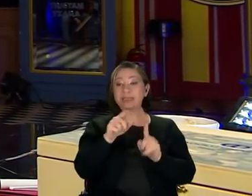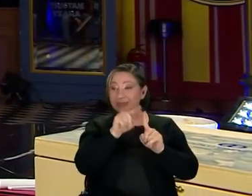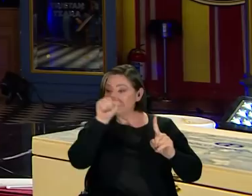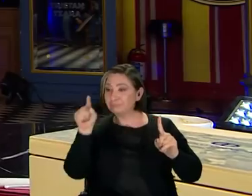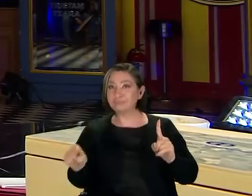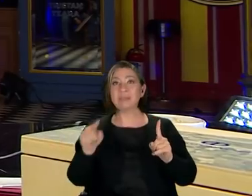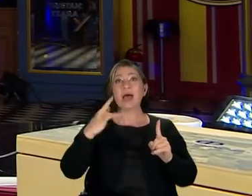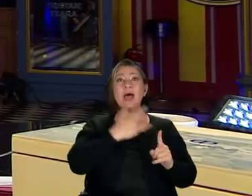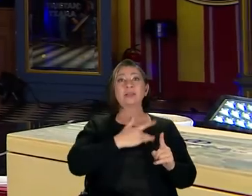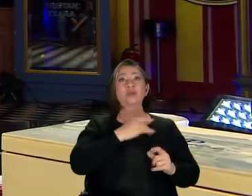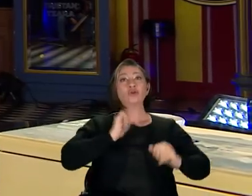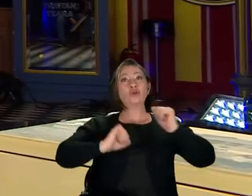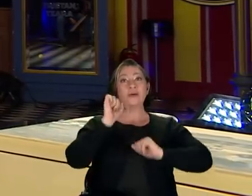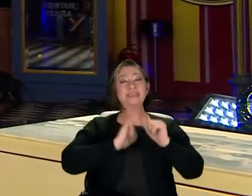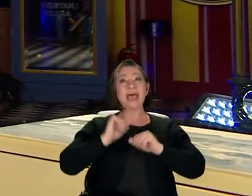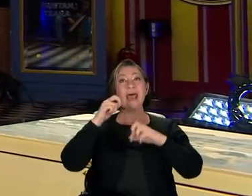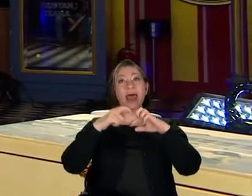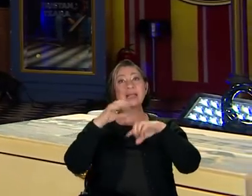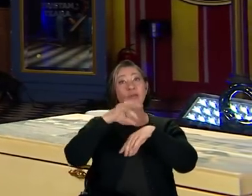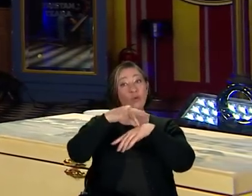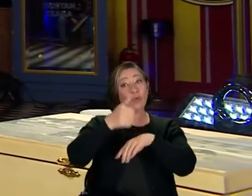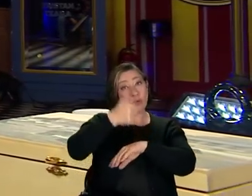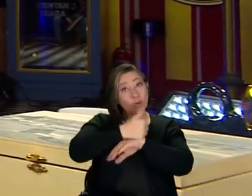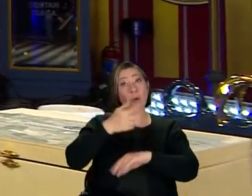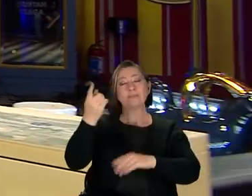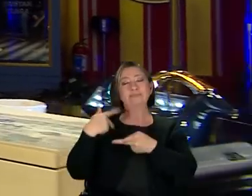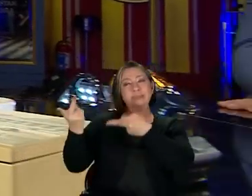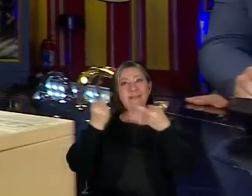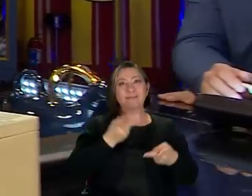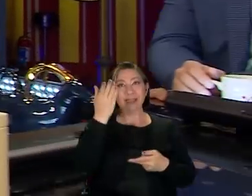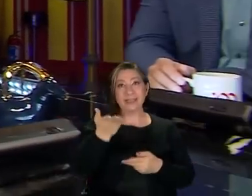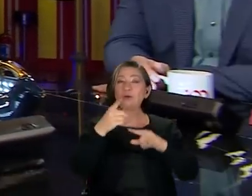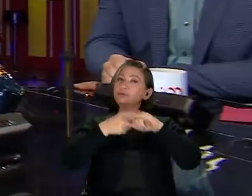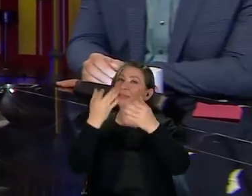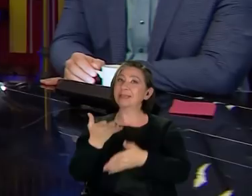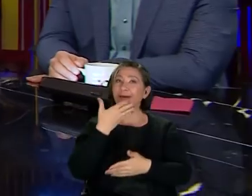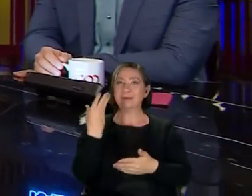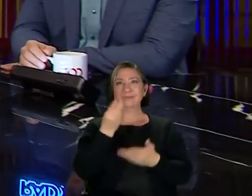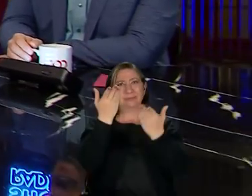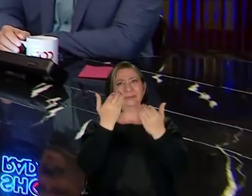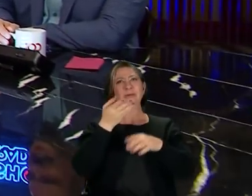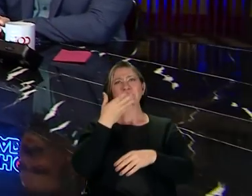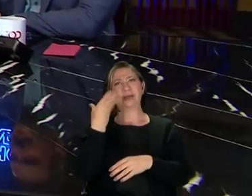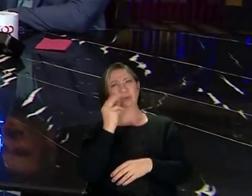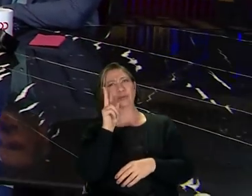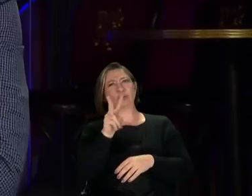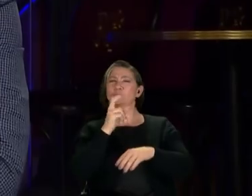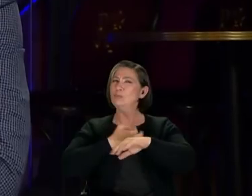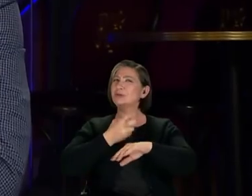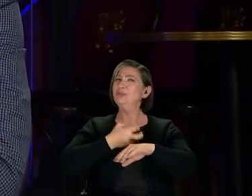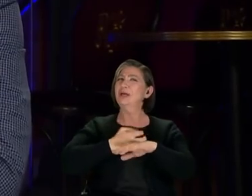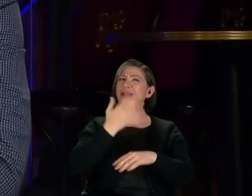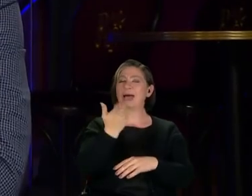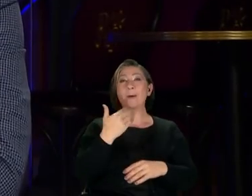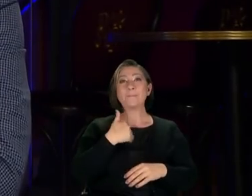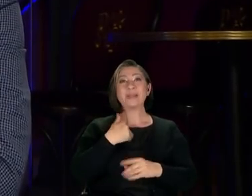yana Anadolu Üniversitesi rektörünü programımıza çağırdık. Hoş geldiniz. Hoş bulduk. Hakikaten gençsiniz ama genç de görünüyorsunuz. Teşekkür maşallah ederim,